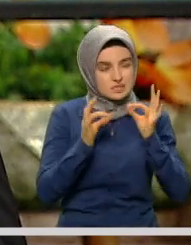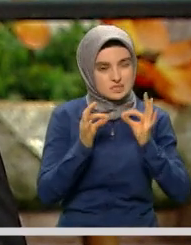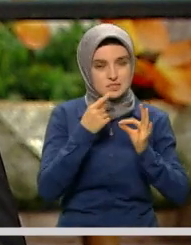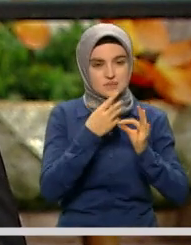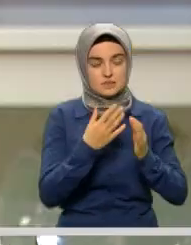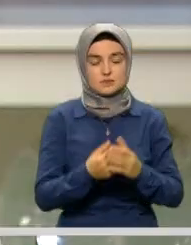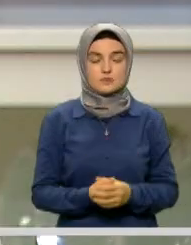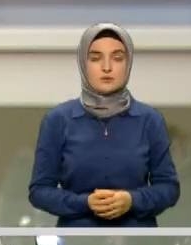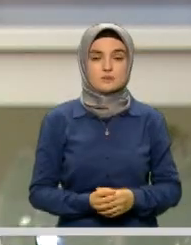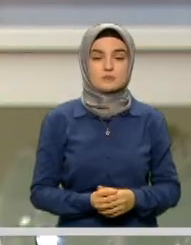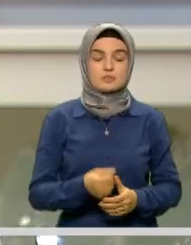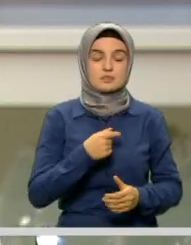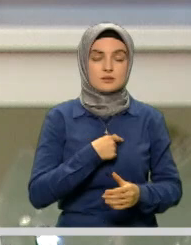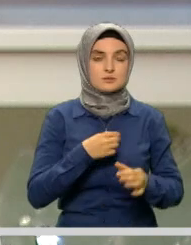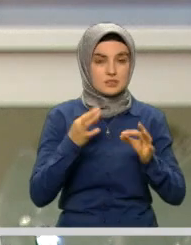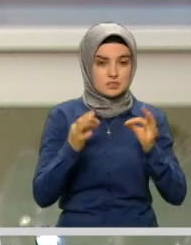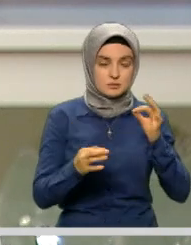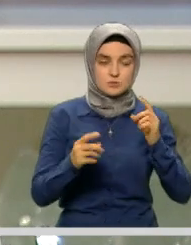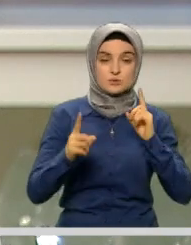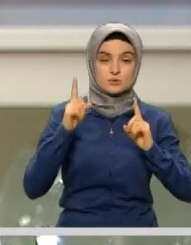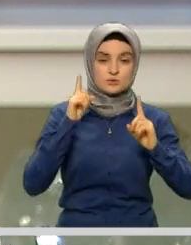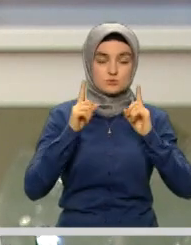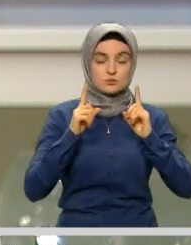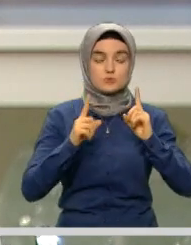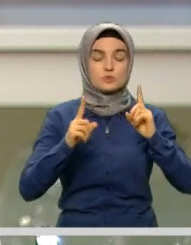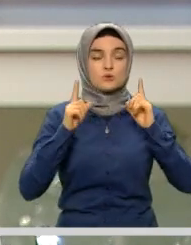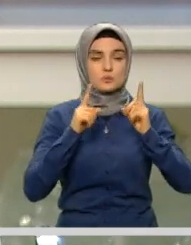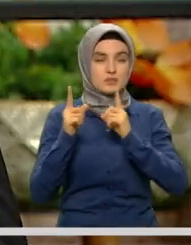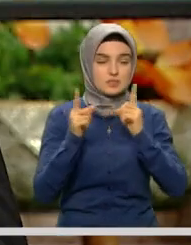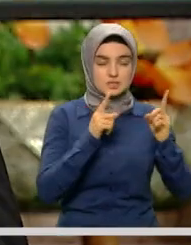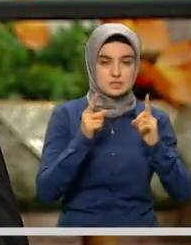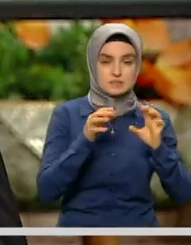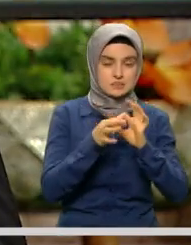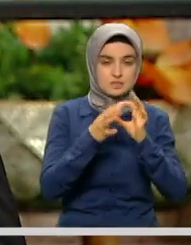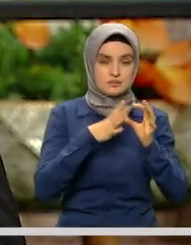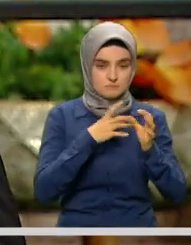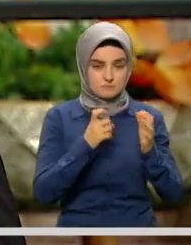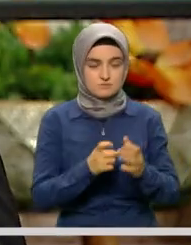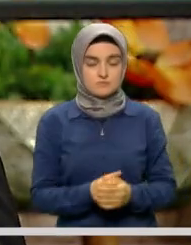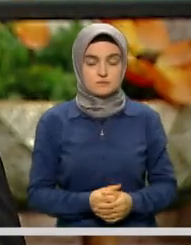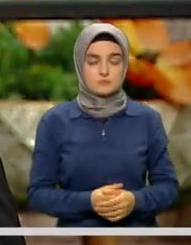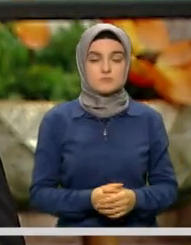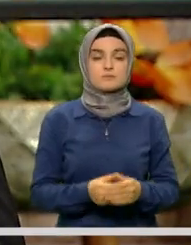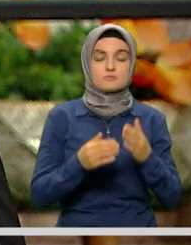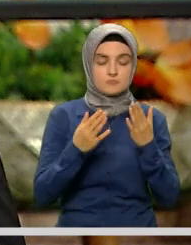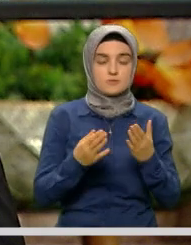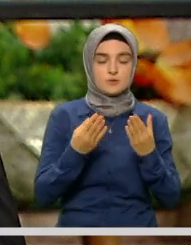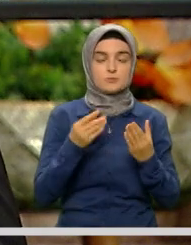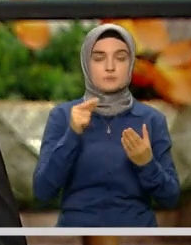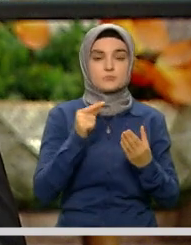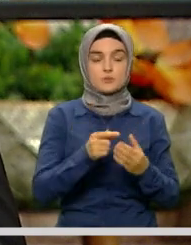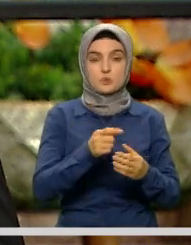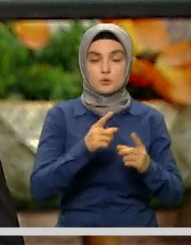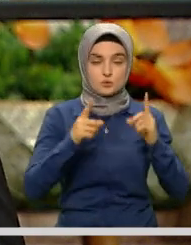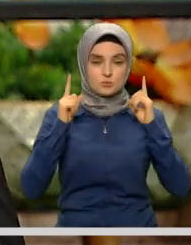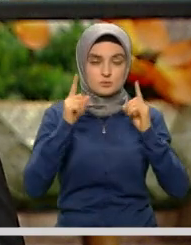şey... Kalbin hassaslaşmasıyla tövbe arasında bir çok büyük ilişki bir var. Çok ilişki var. Yani hani dedik ya, tevbe aslında bir kulluğun göstergesi.